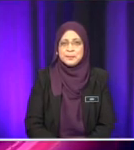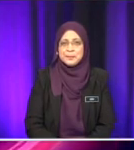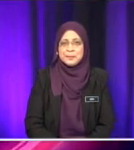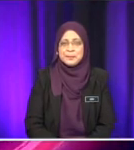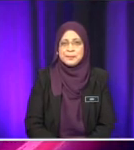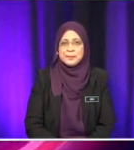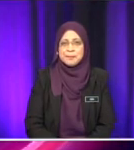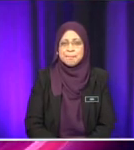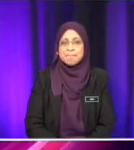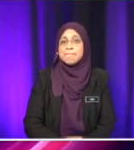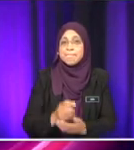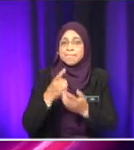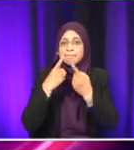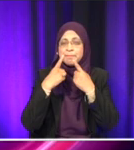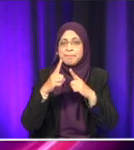ini